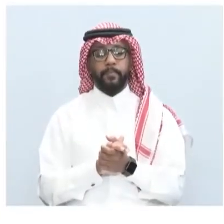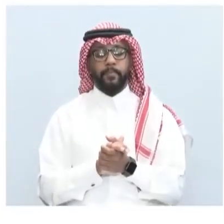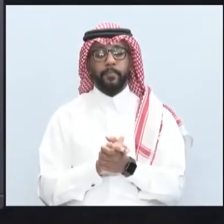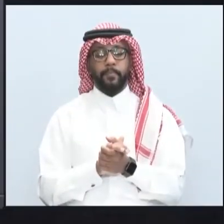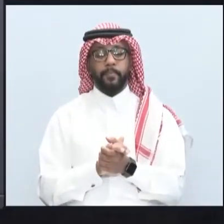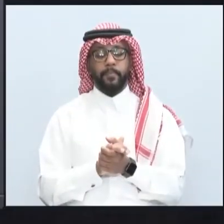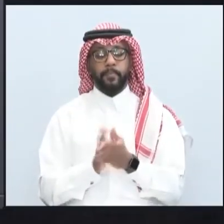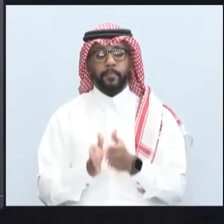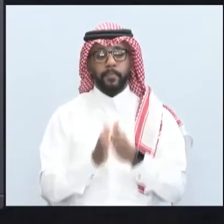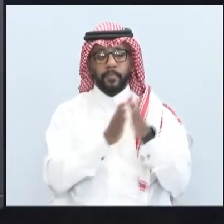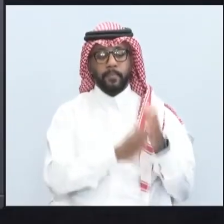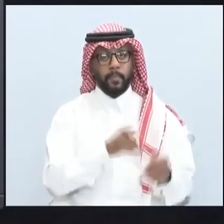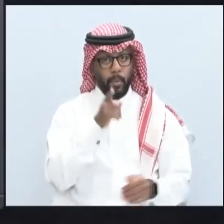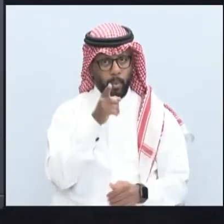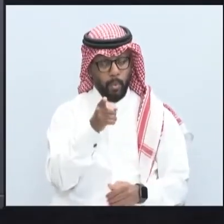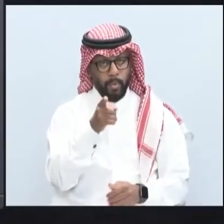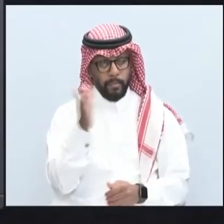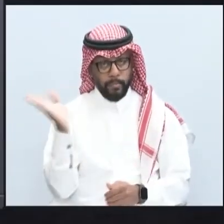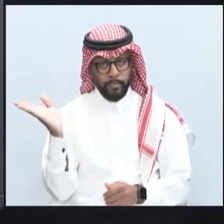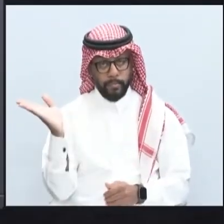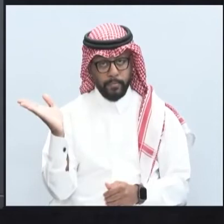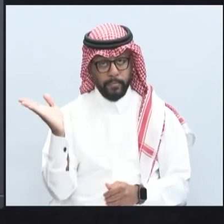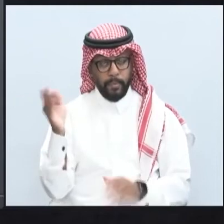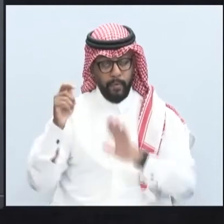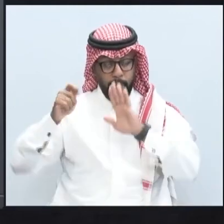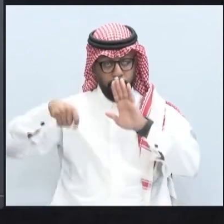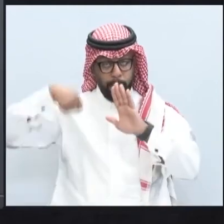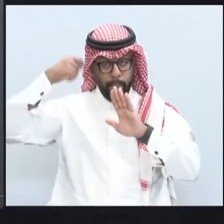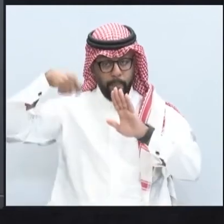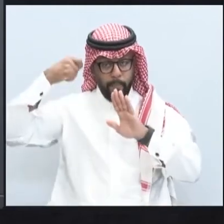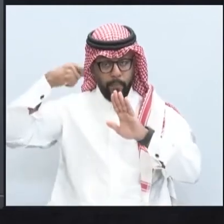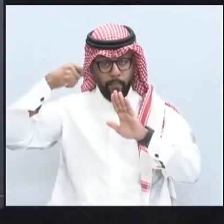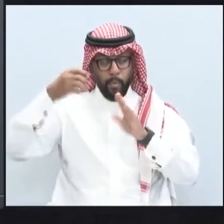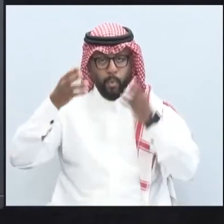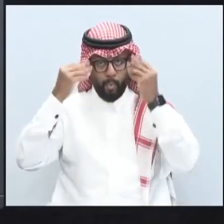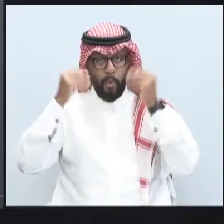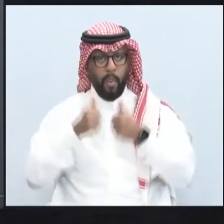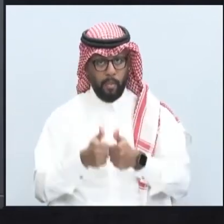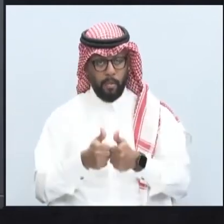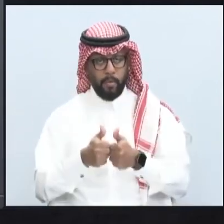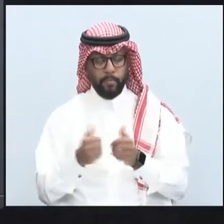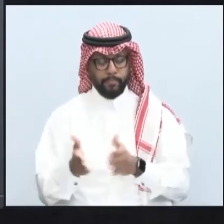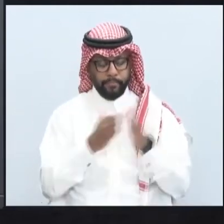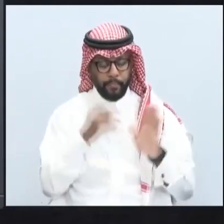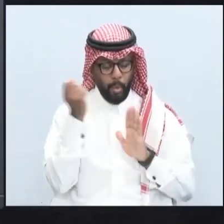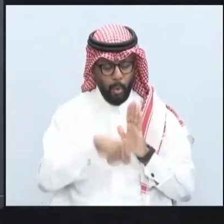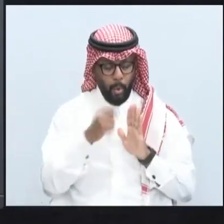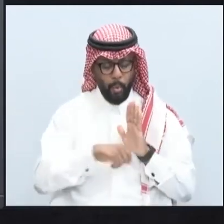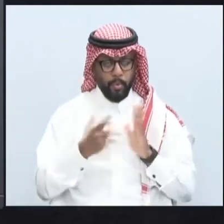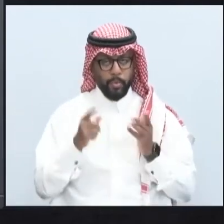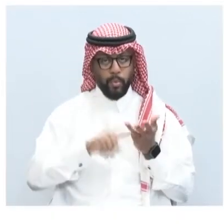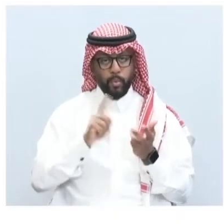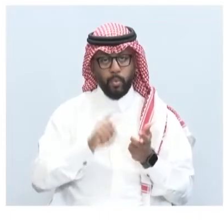الان يا ابناء الطلاب بارك الله فيكم بعد ان تابعنا هذا المقطع ناتي الى شروط المسح على